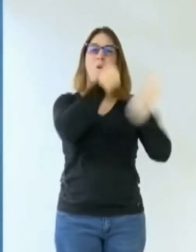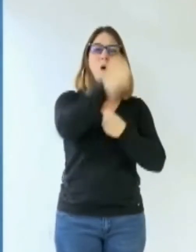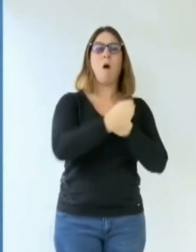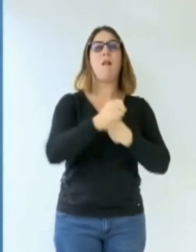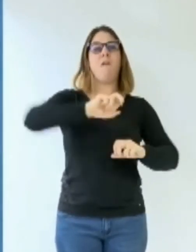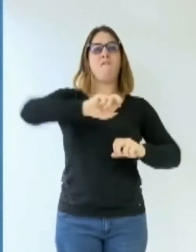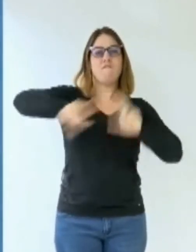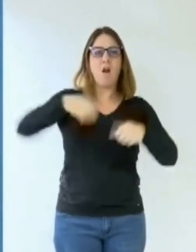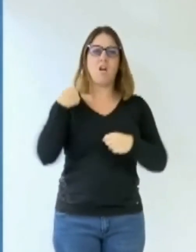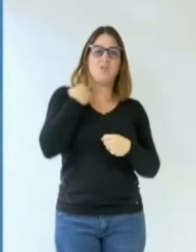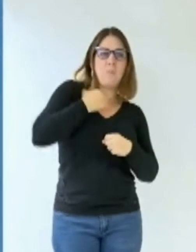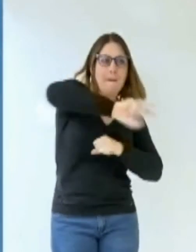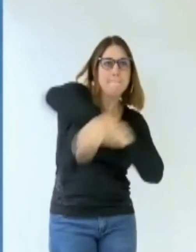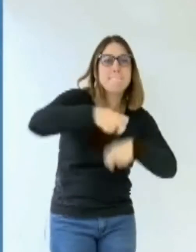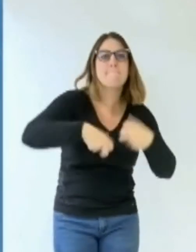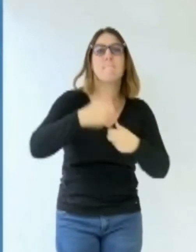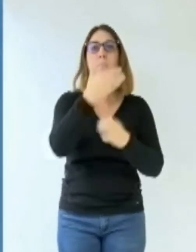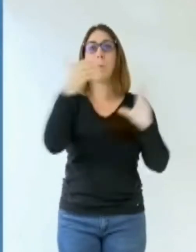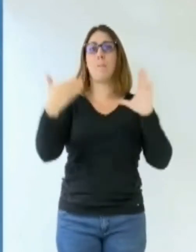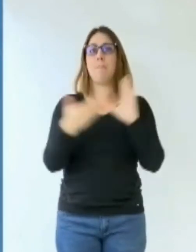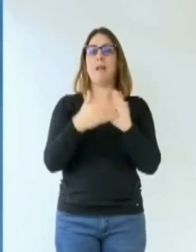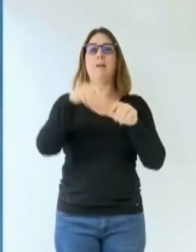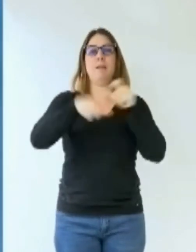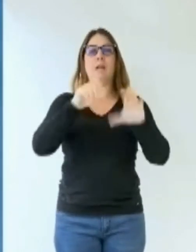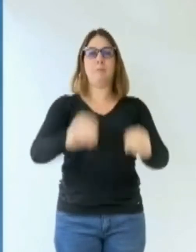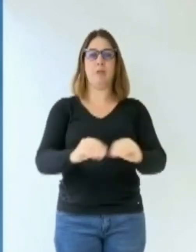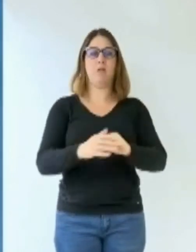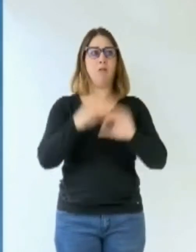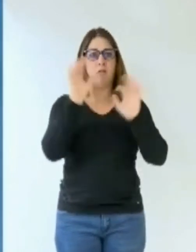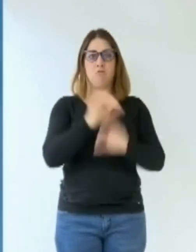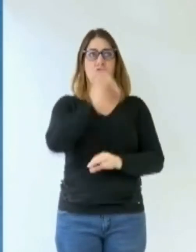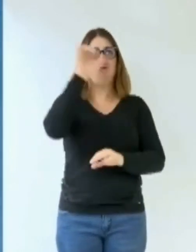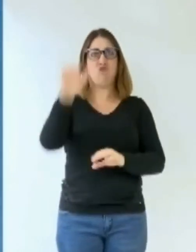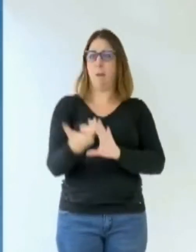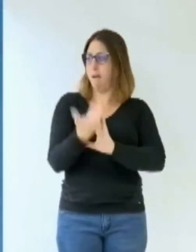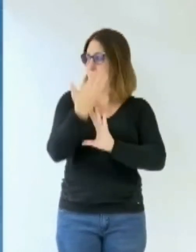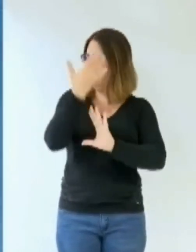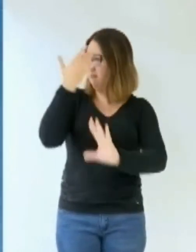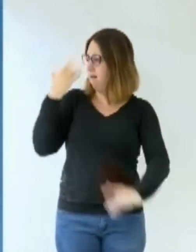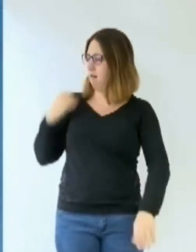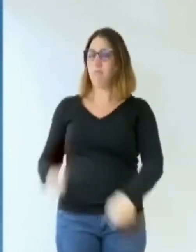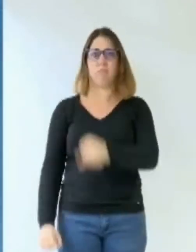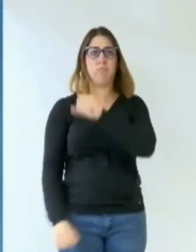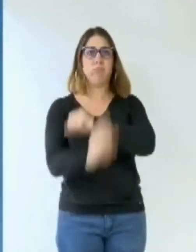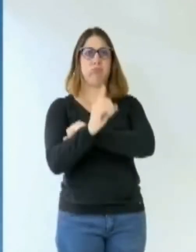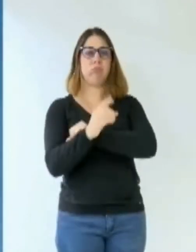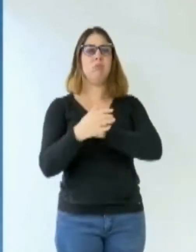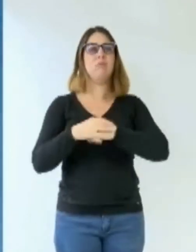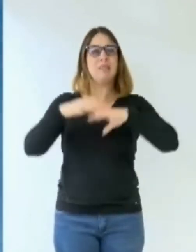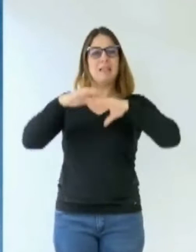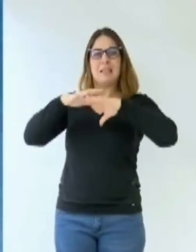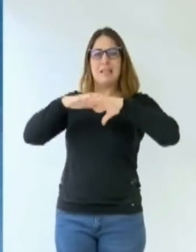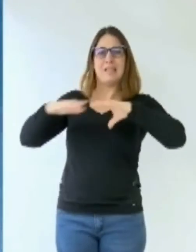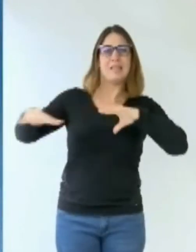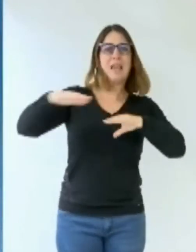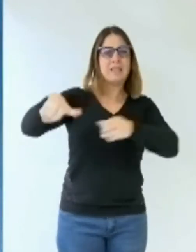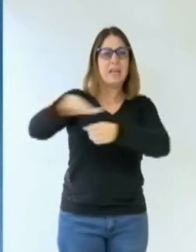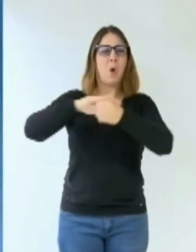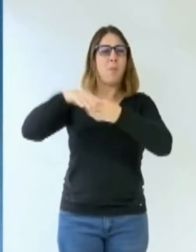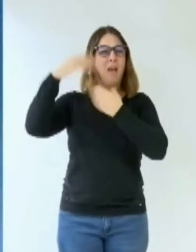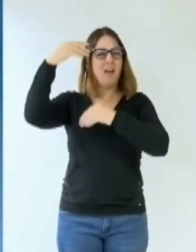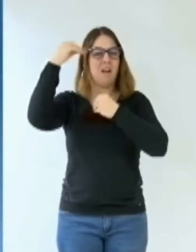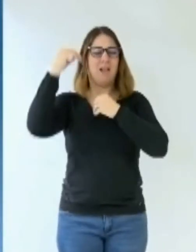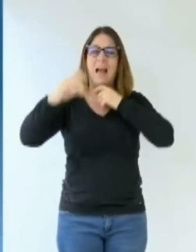1000 habitants. Une situation exceptionnelle qu'elle n'a jamais connue de son histoire. Des quartiers entiers sont victimes d'une